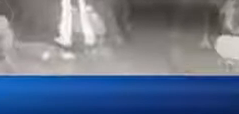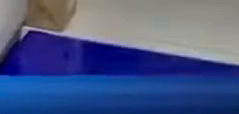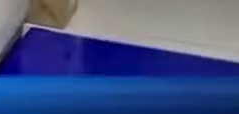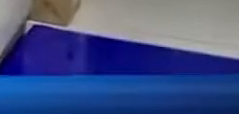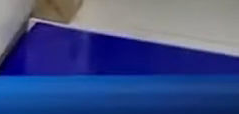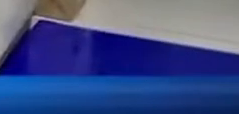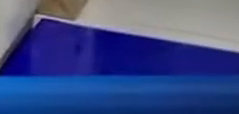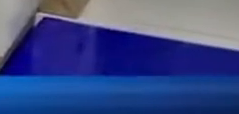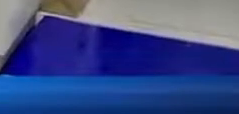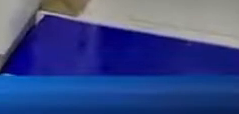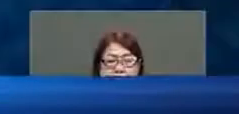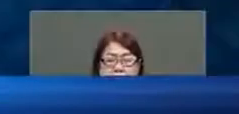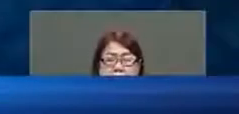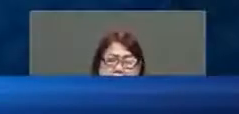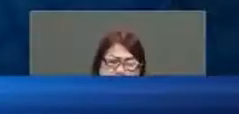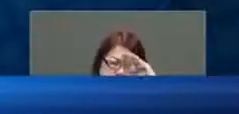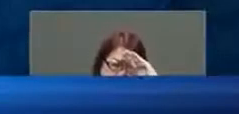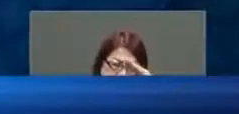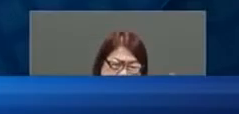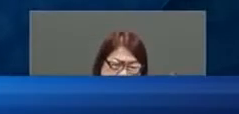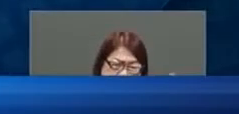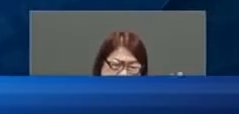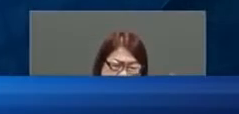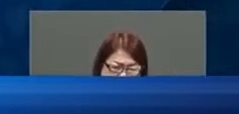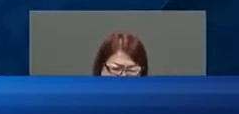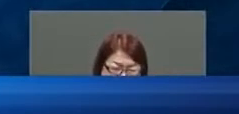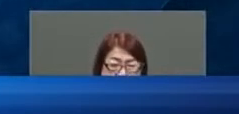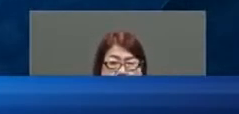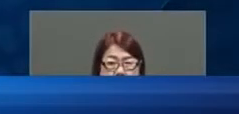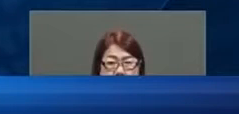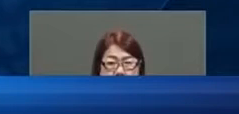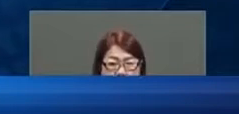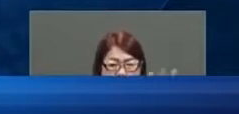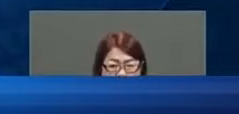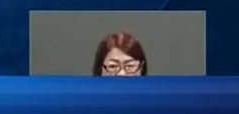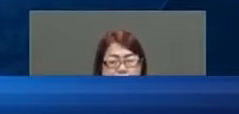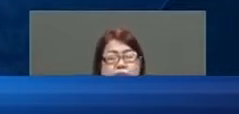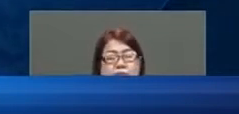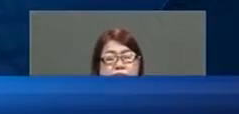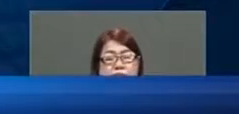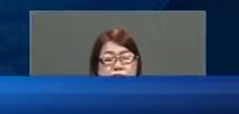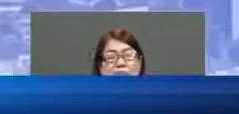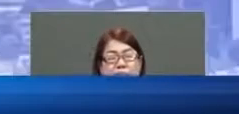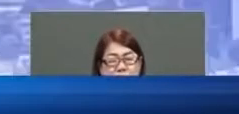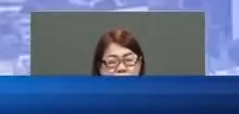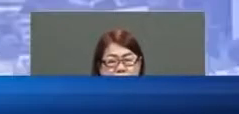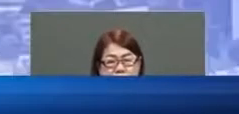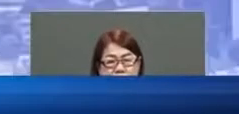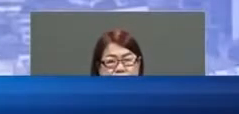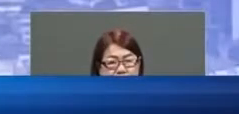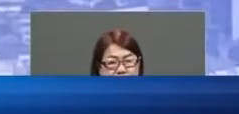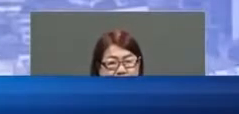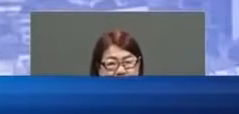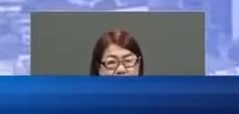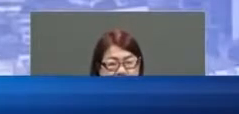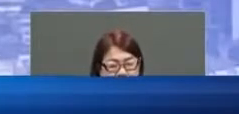มีทั้งคุณหมอทวีศิลป์วิษณุโยธินโฆษกศปภก็มีการนำเสนอแผนการกระจายวัคซีนที่ประชุมสปกชุดใหญ่เห็นชอบแล้ว